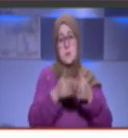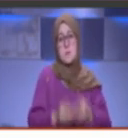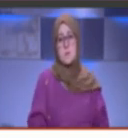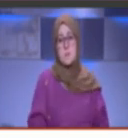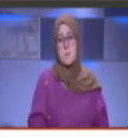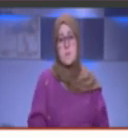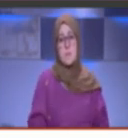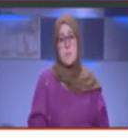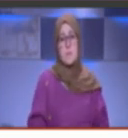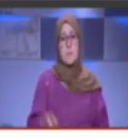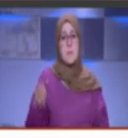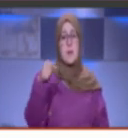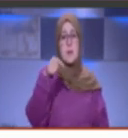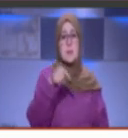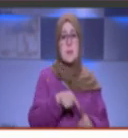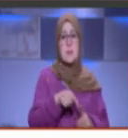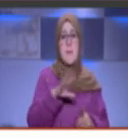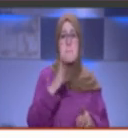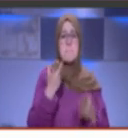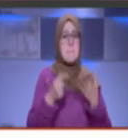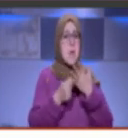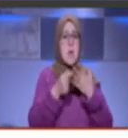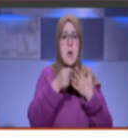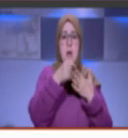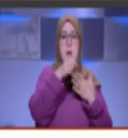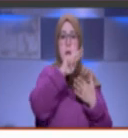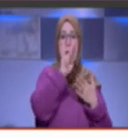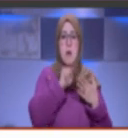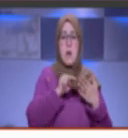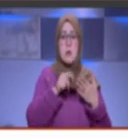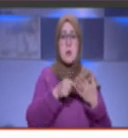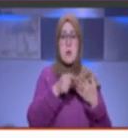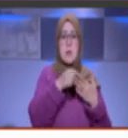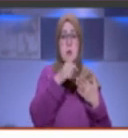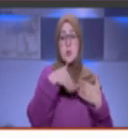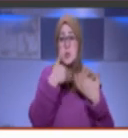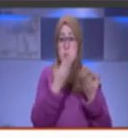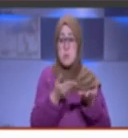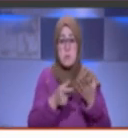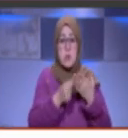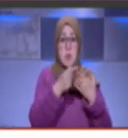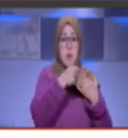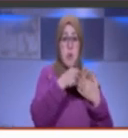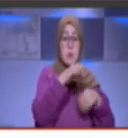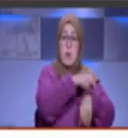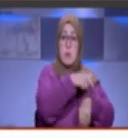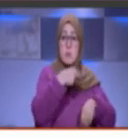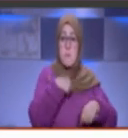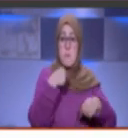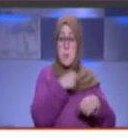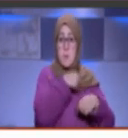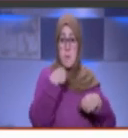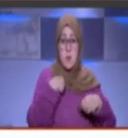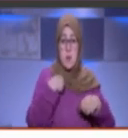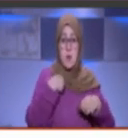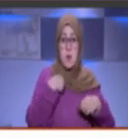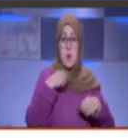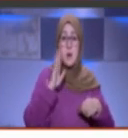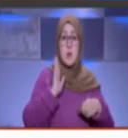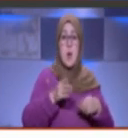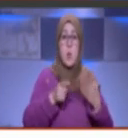ذلك التاريخ ما هي طبيعة الإجراءات التي ستقدم، سواء كانت إجراءات طبية مباشرة لحالات الإصابة أو إجراءات